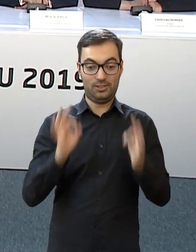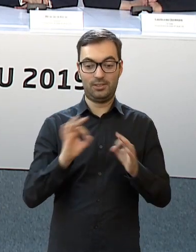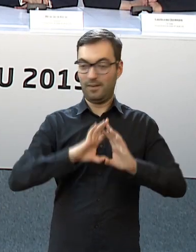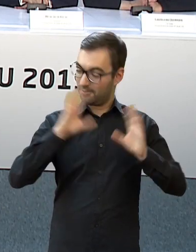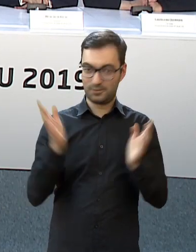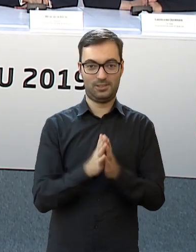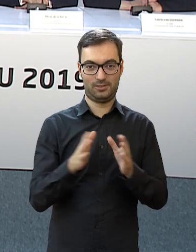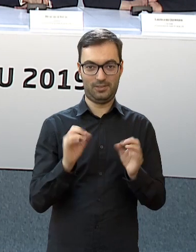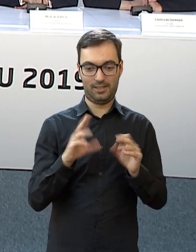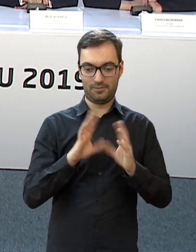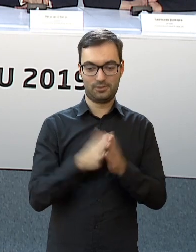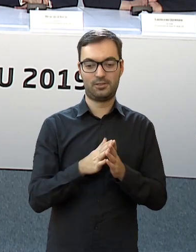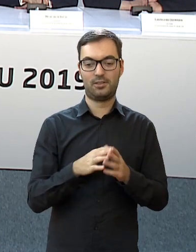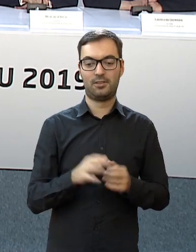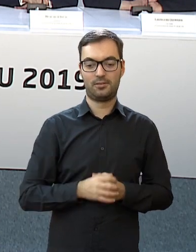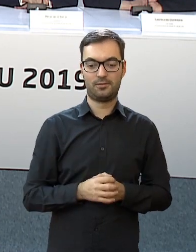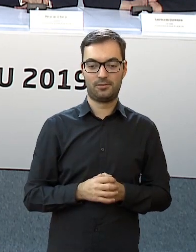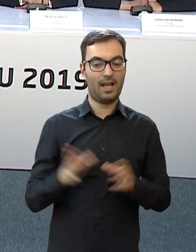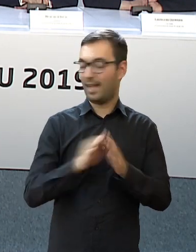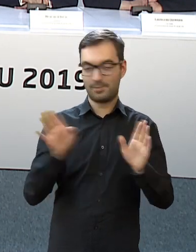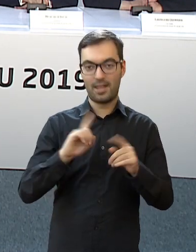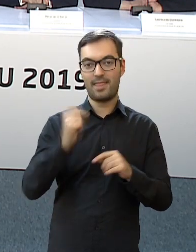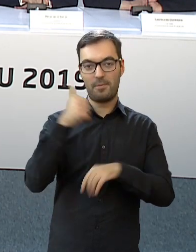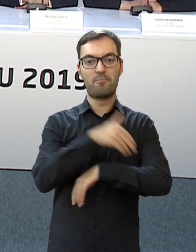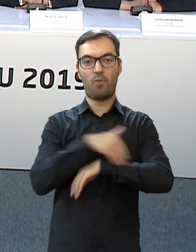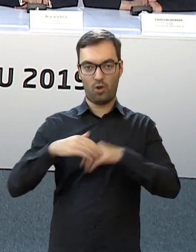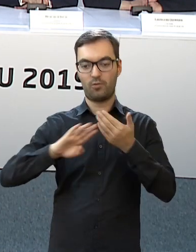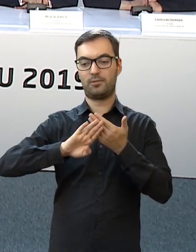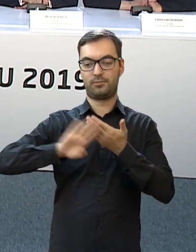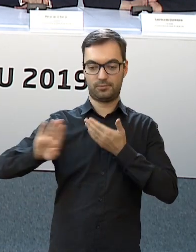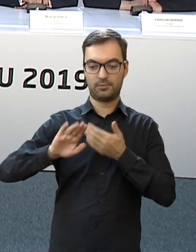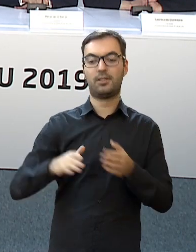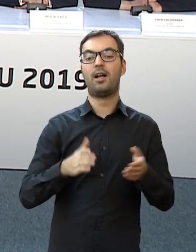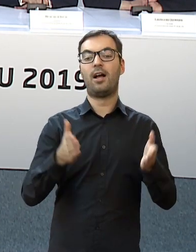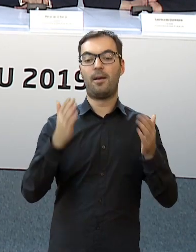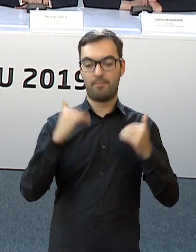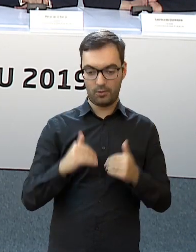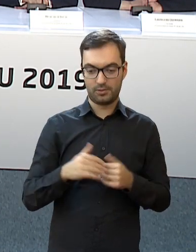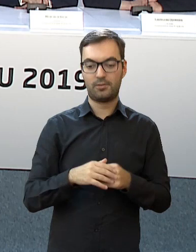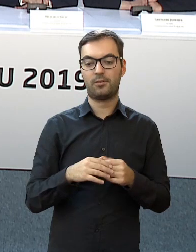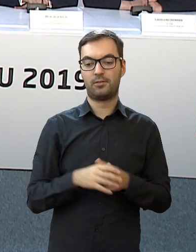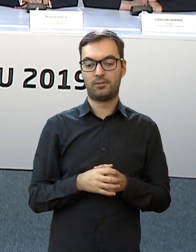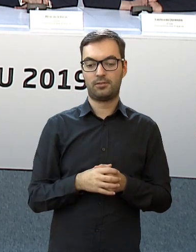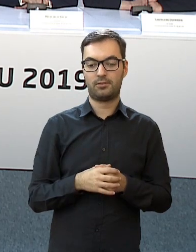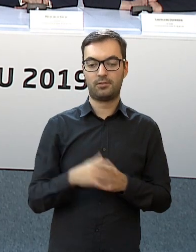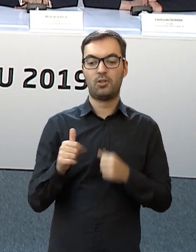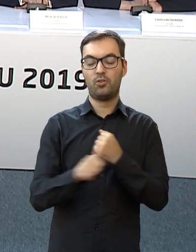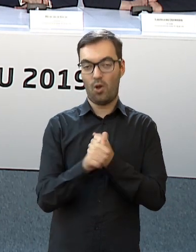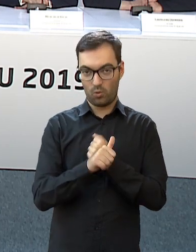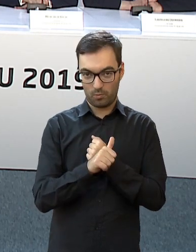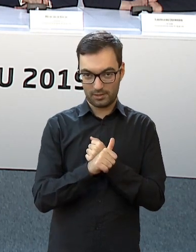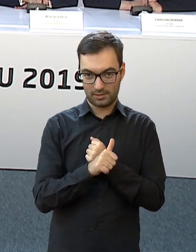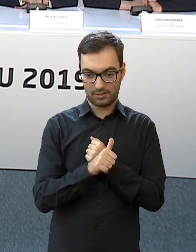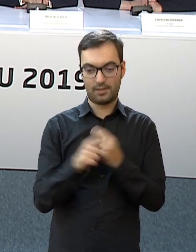Wszystko razem. Tak, tak. Po tej progowej. Nie razem. Najpierw progowa tłumaczyłem. Najpierw progowa. Po progowej dokumentację